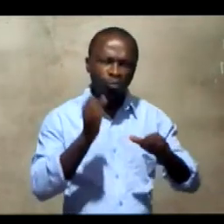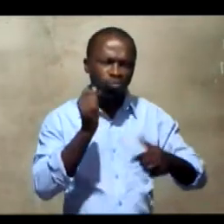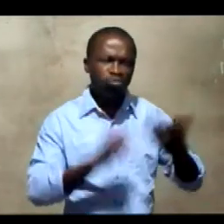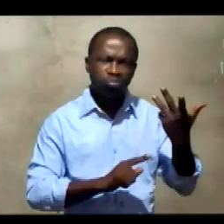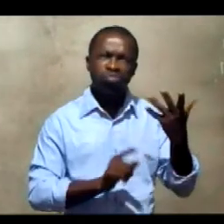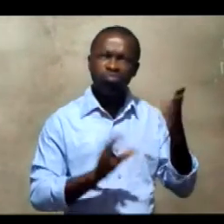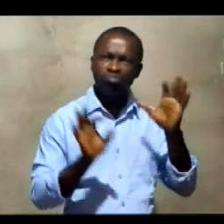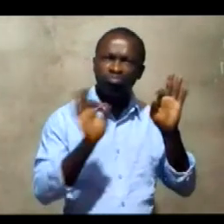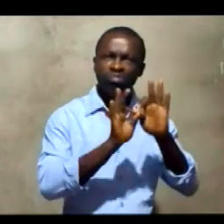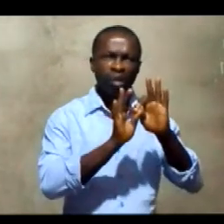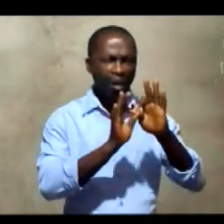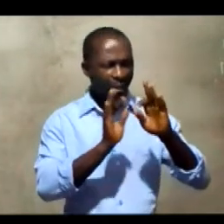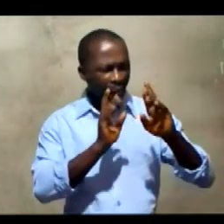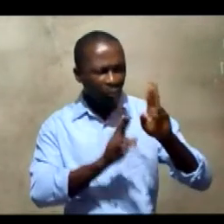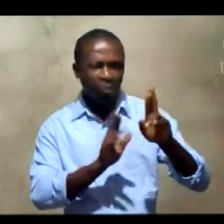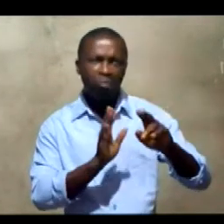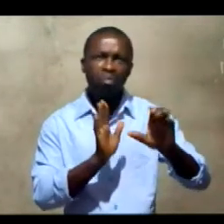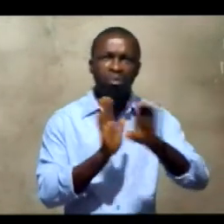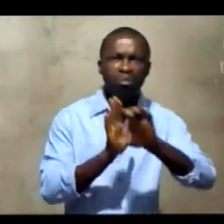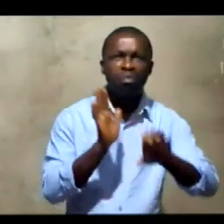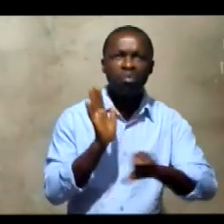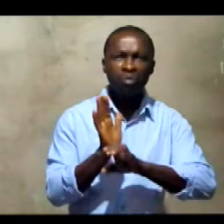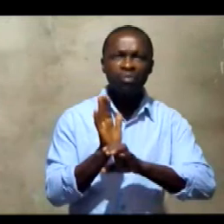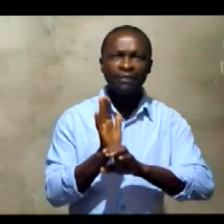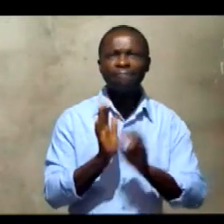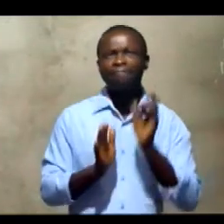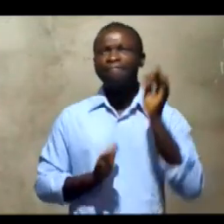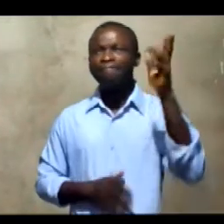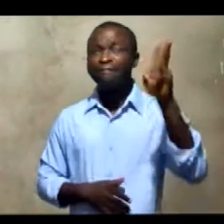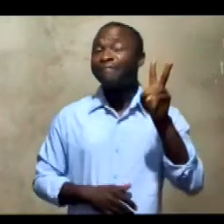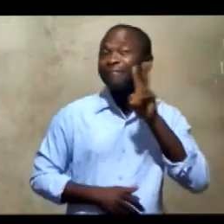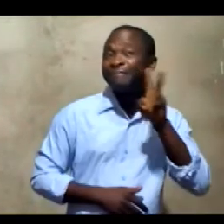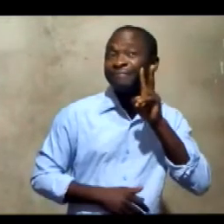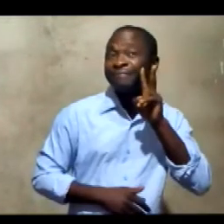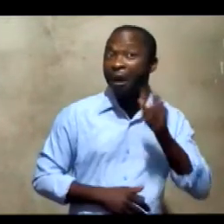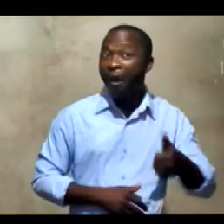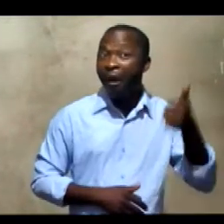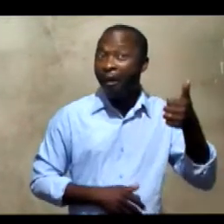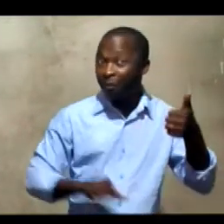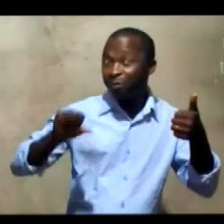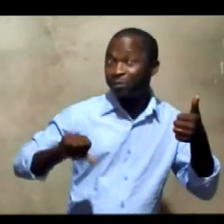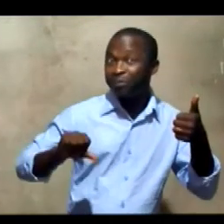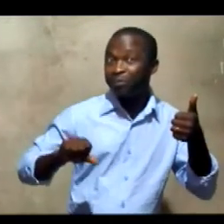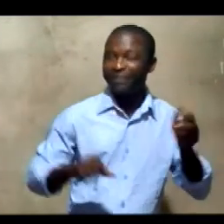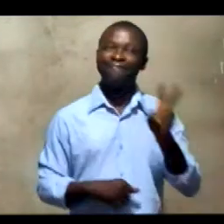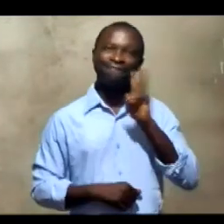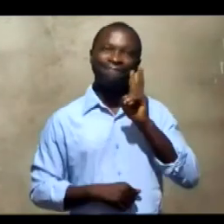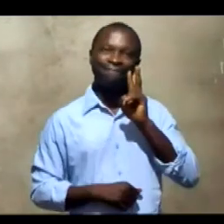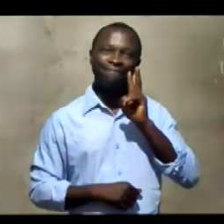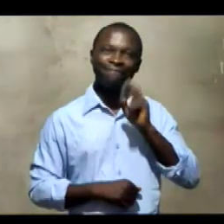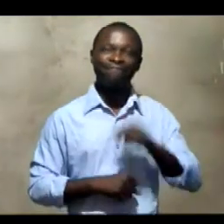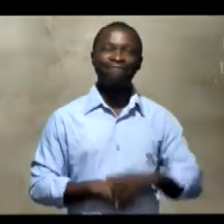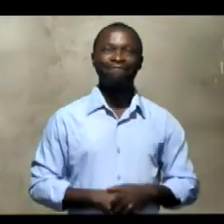du 9 février 2020. En somme, un nouveau chapitre de sa confrontation avec le pouvoir